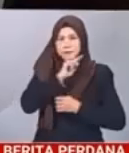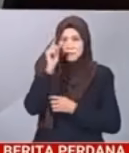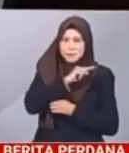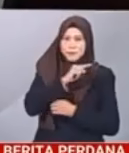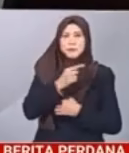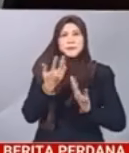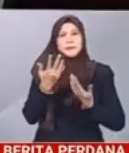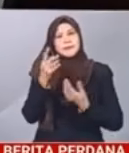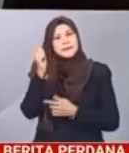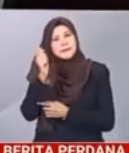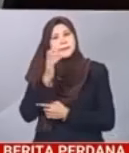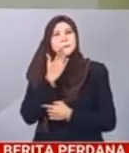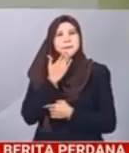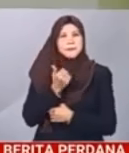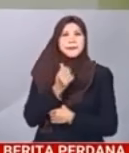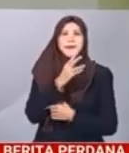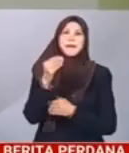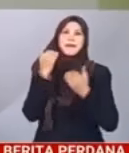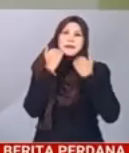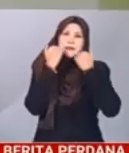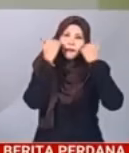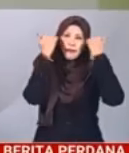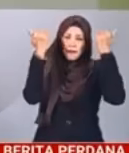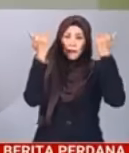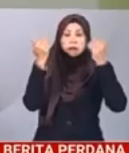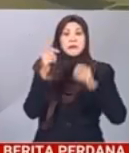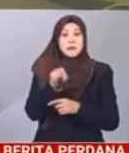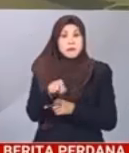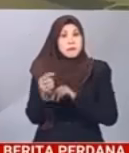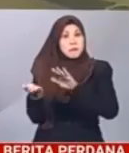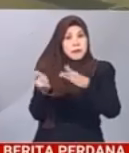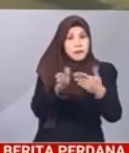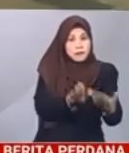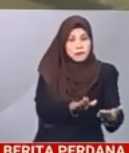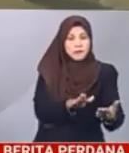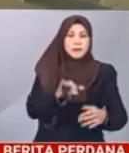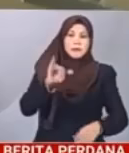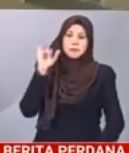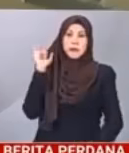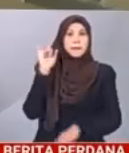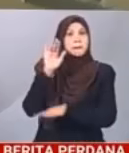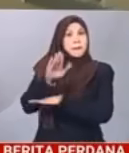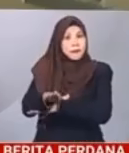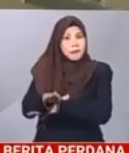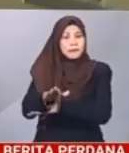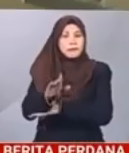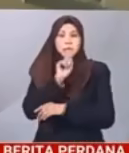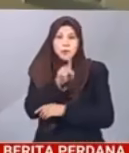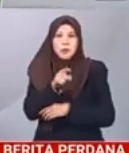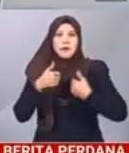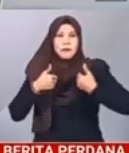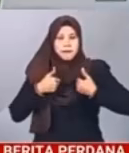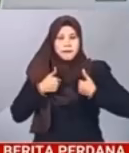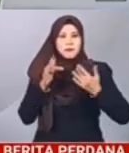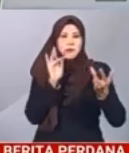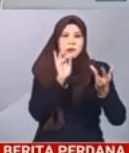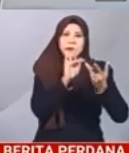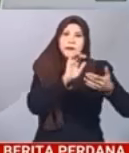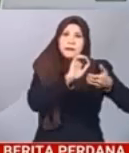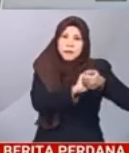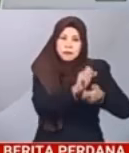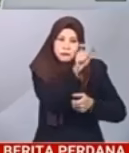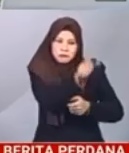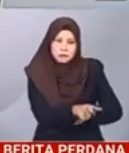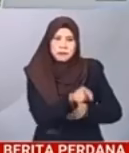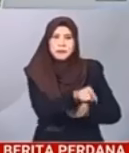antaranya kencing manis dan darah tinggi bangsa yang meninggal dunia lewat petang semalam disahkan mempunyai sejarah kontak rapat